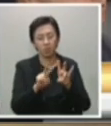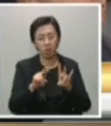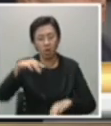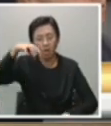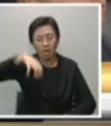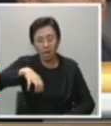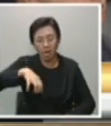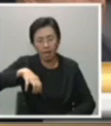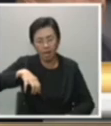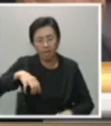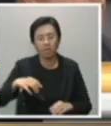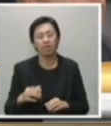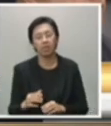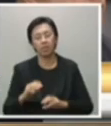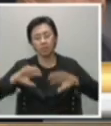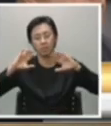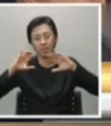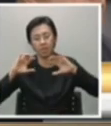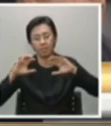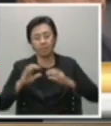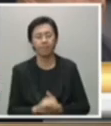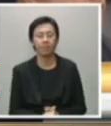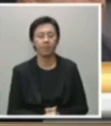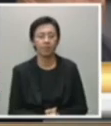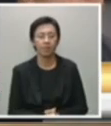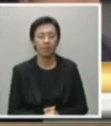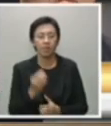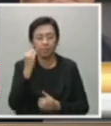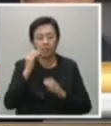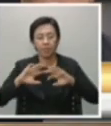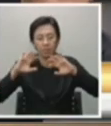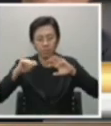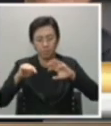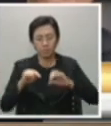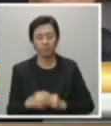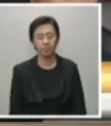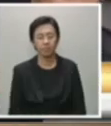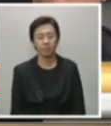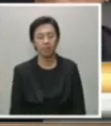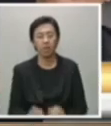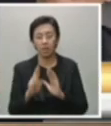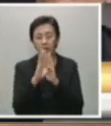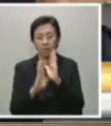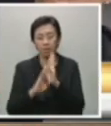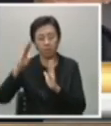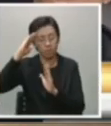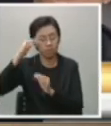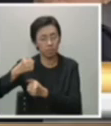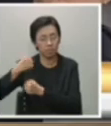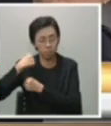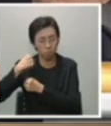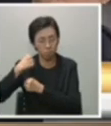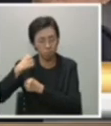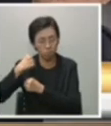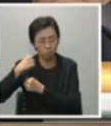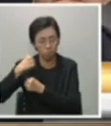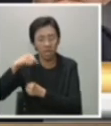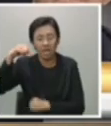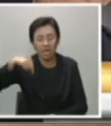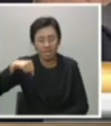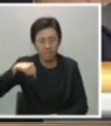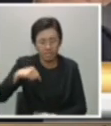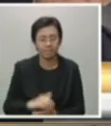ที่พักของทางราชการท่านประธานครับระเบียบของกองทัพบกฉบับดังกล่